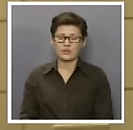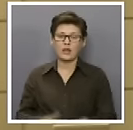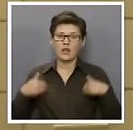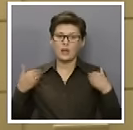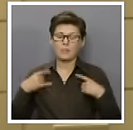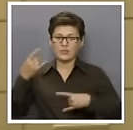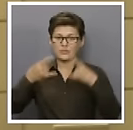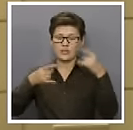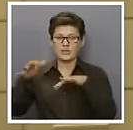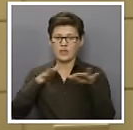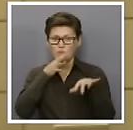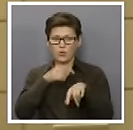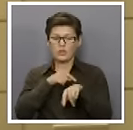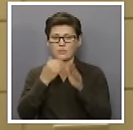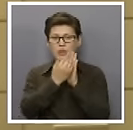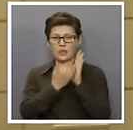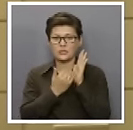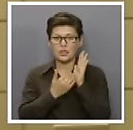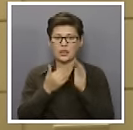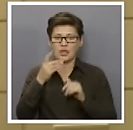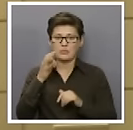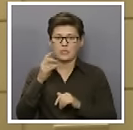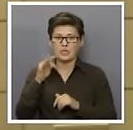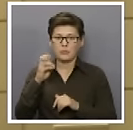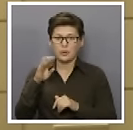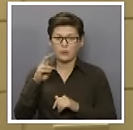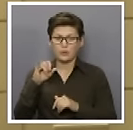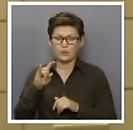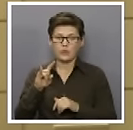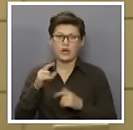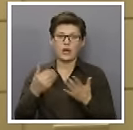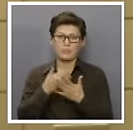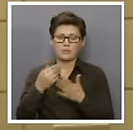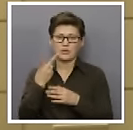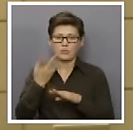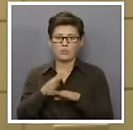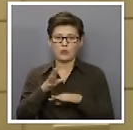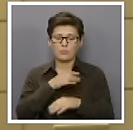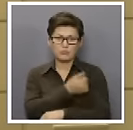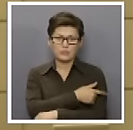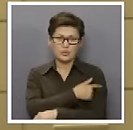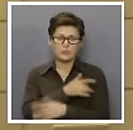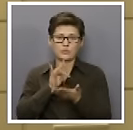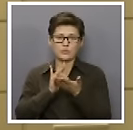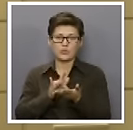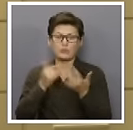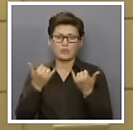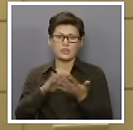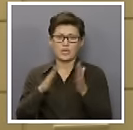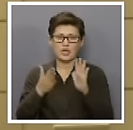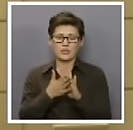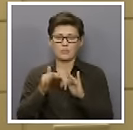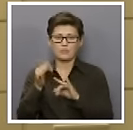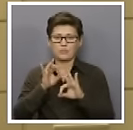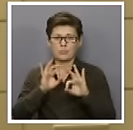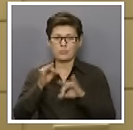Армысыздар, эфирде әскерлер уақыты бағдарламасы, студияда Қайырбек Жайлыбекұлы. Хабарымыздың екінші бөлімінде медициналық туризмнің бүгінгі жағдайын сөз